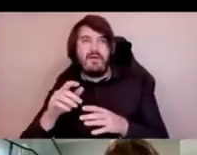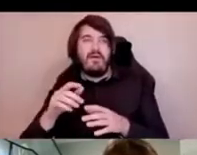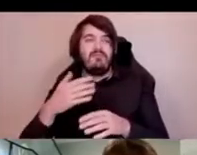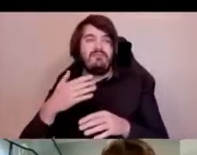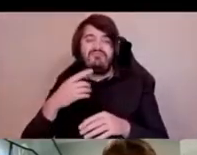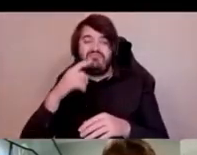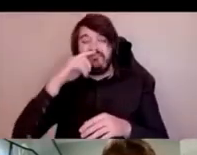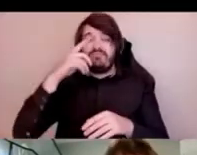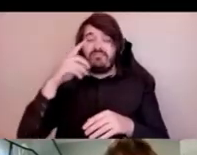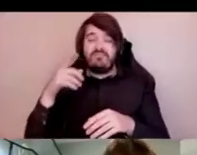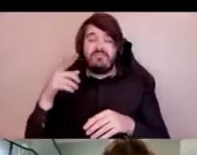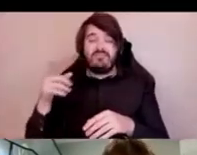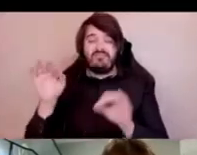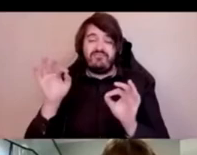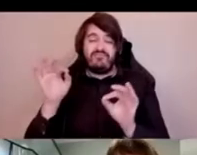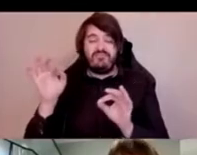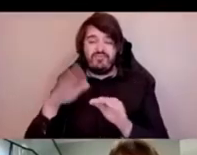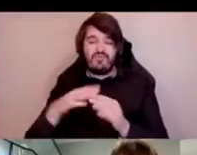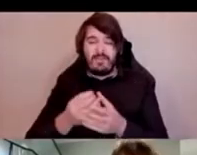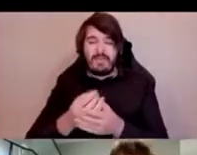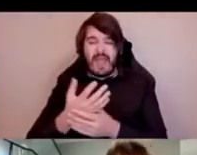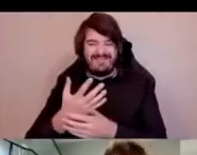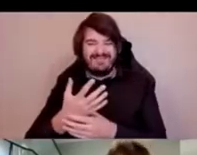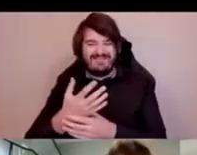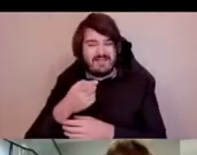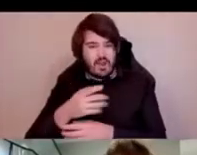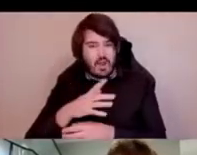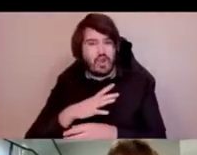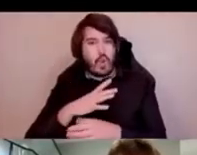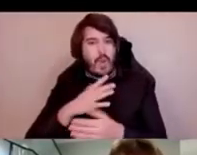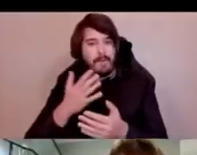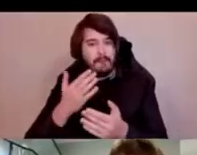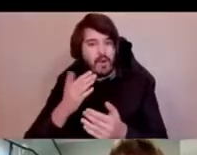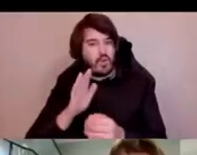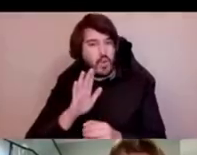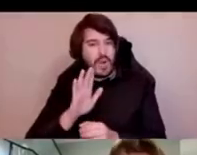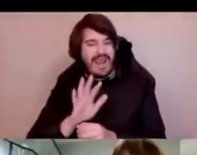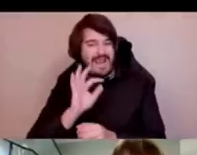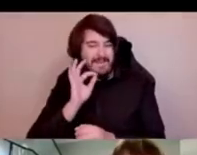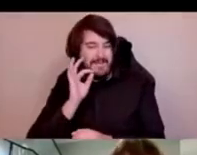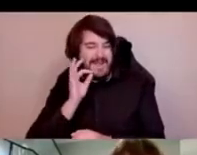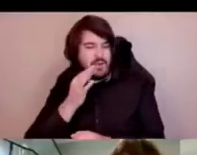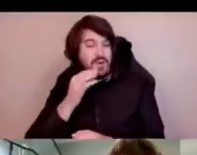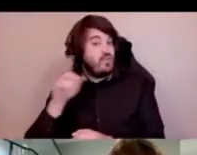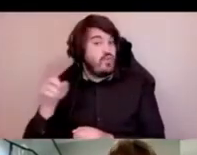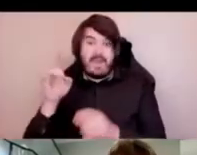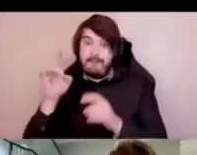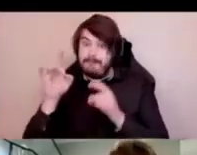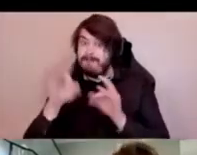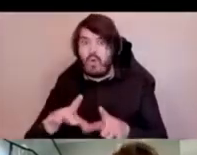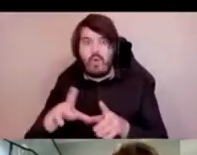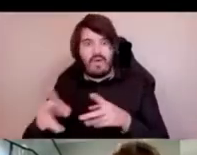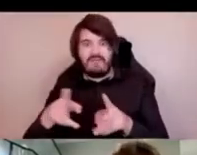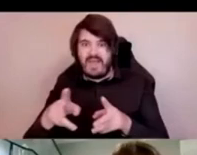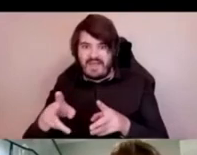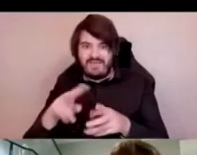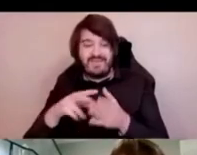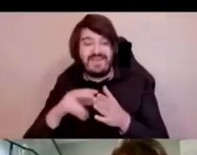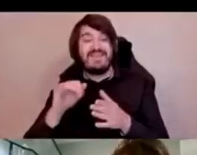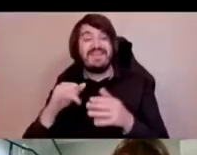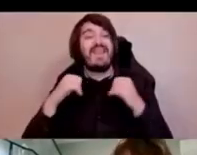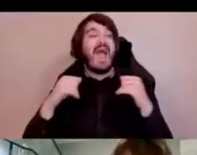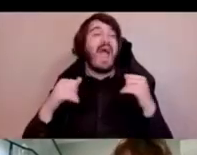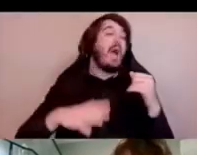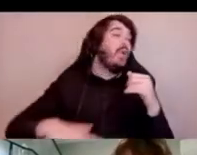Il est comme très capricieux, là. Alors, il y a des grands besoins particuliers, puis il n'aime vraiment pas le vent. Donc, si vous êtes dans un endroit très espacé, je